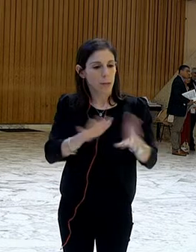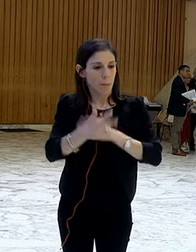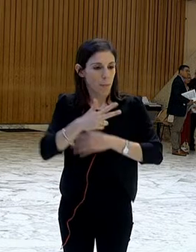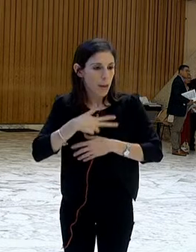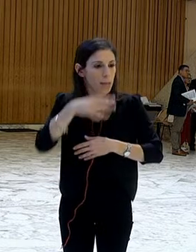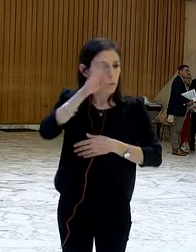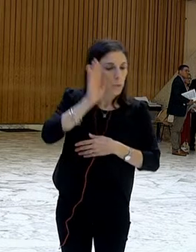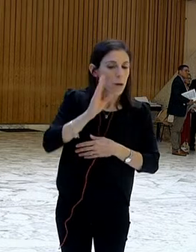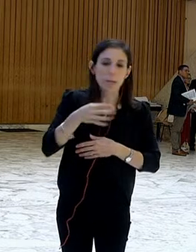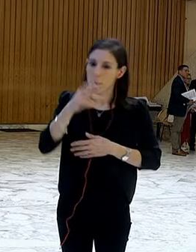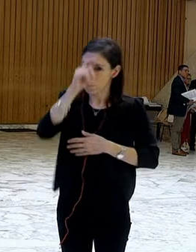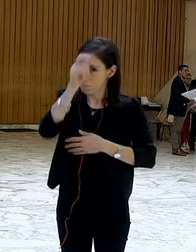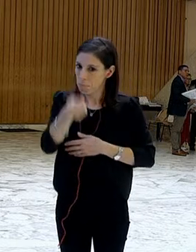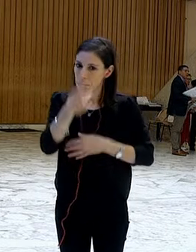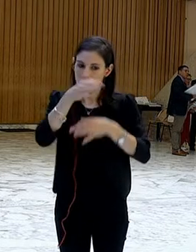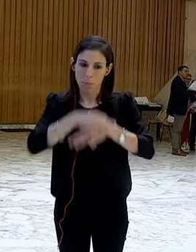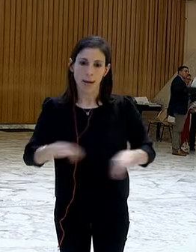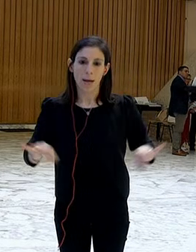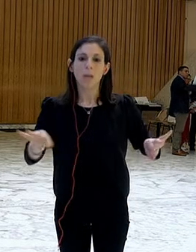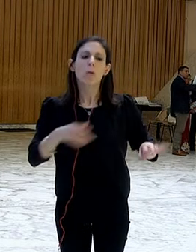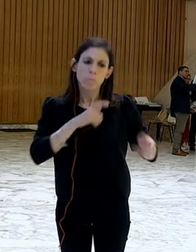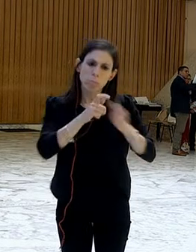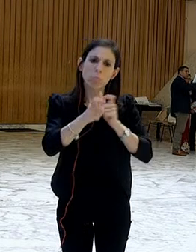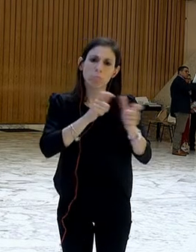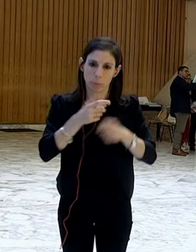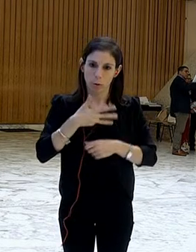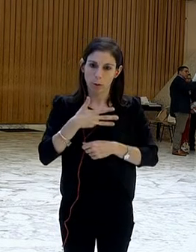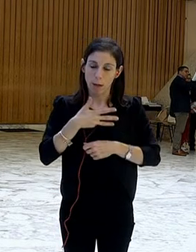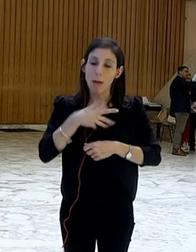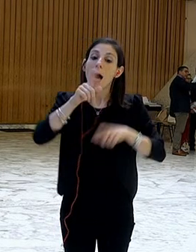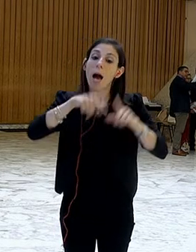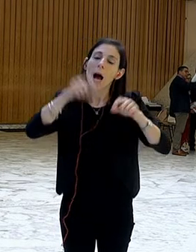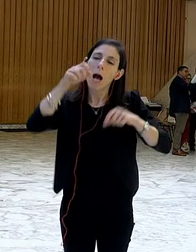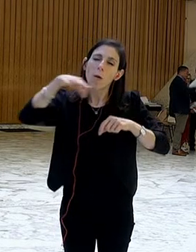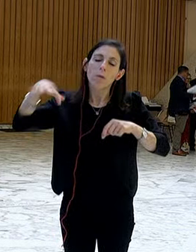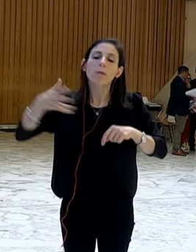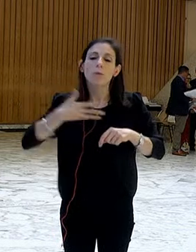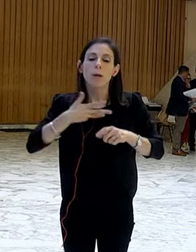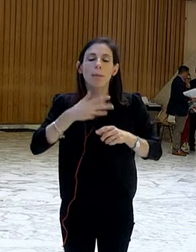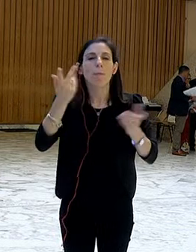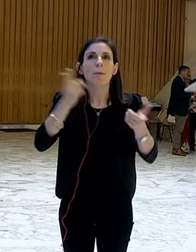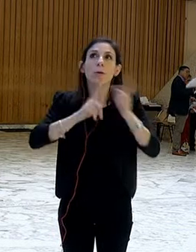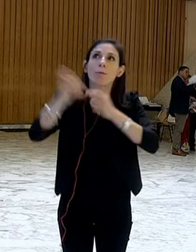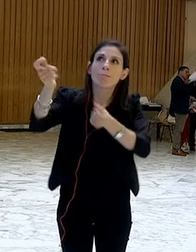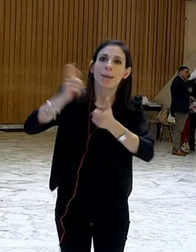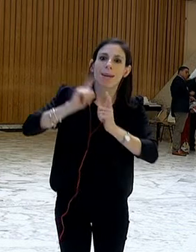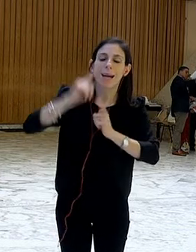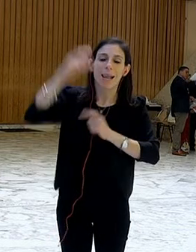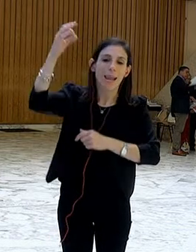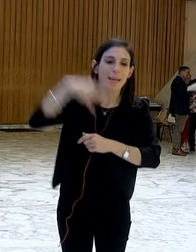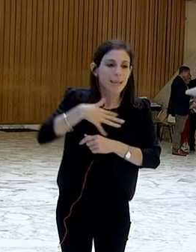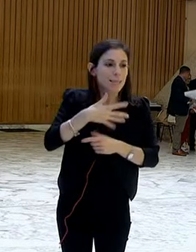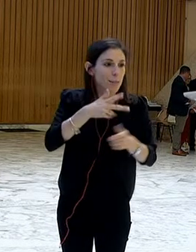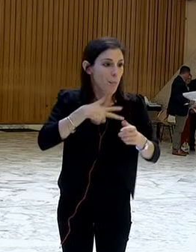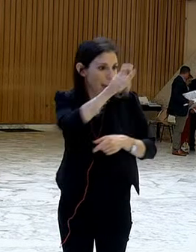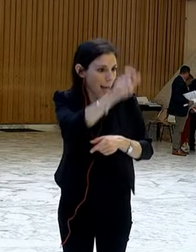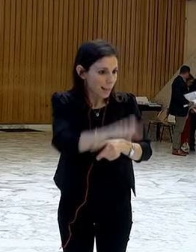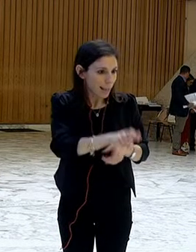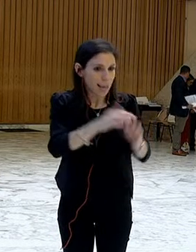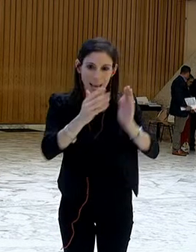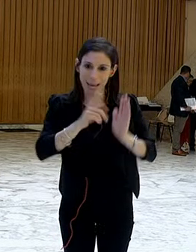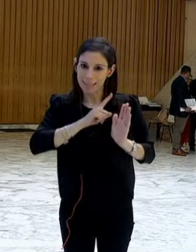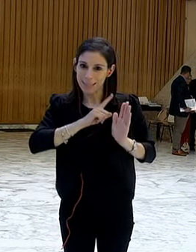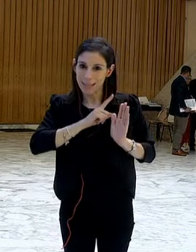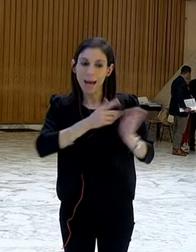eux. Parfois, nous avons la grâce d'accueillir un prêtre chez nous ou nous allons les visiter dans leur